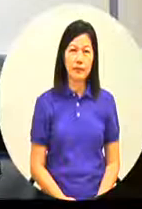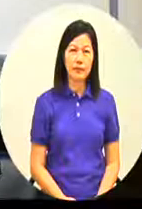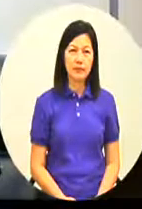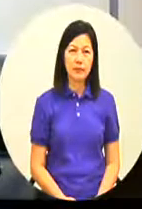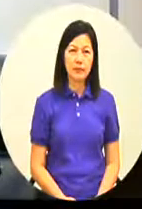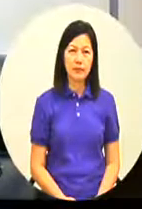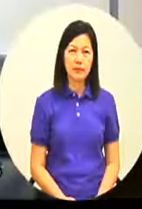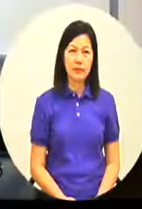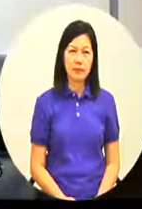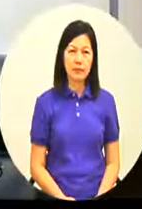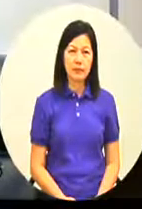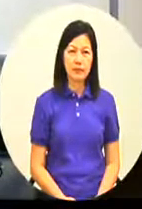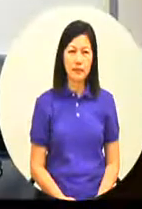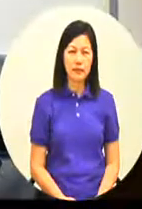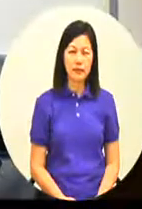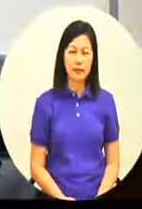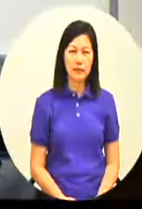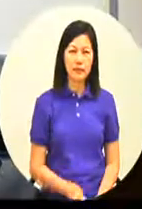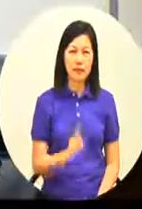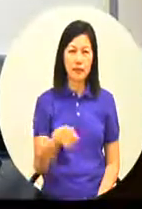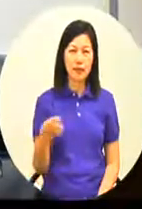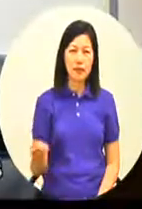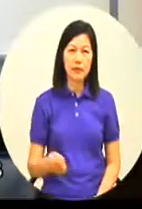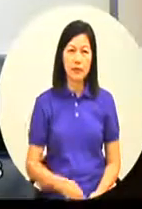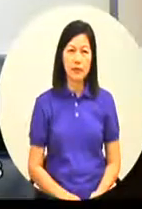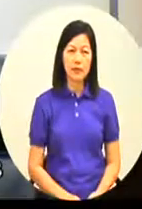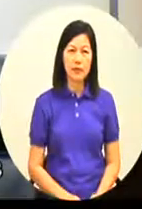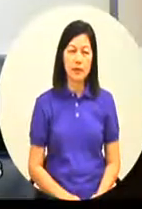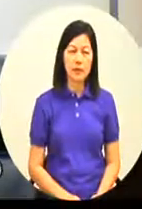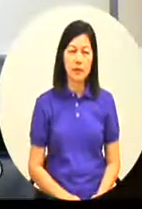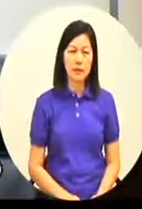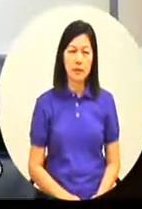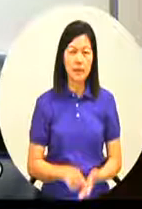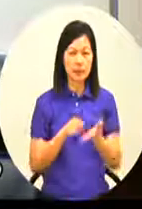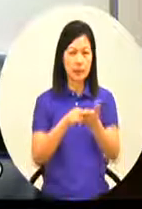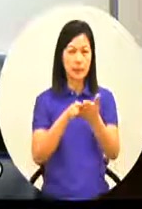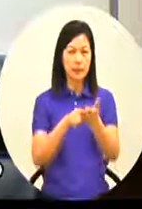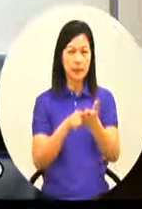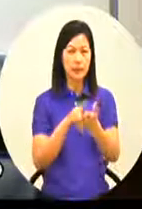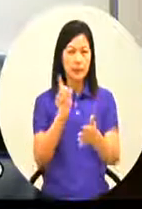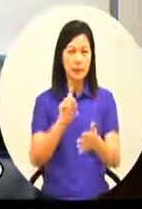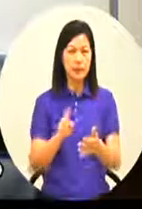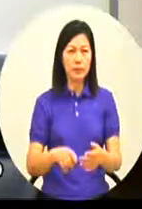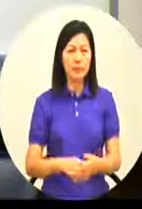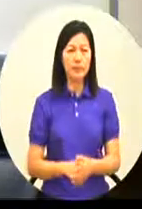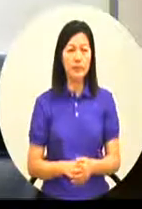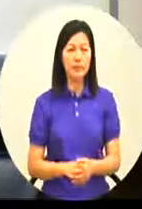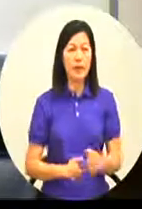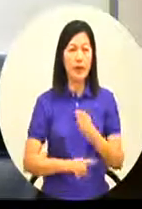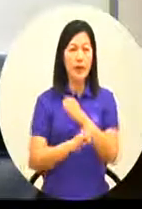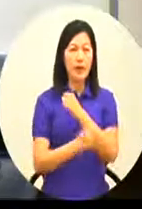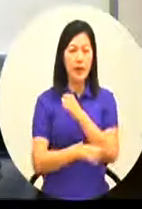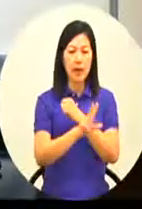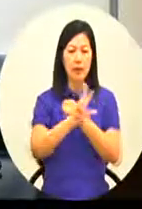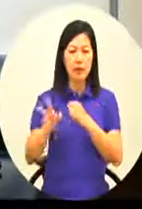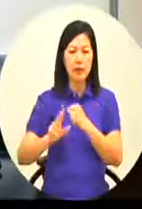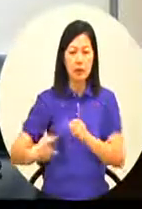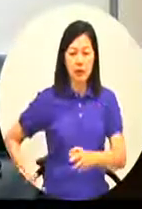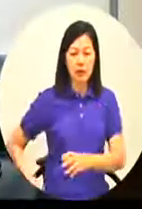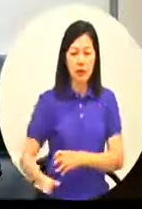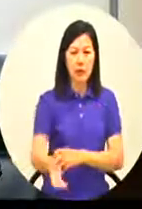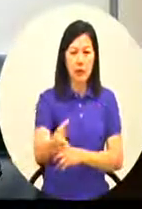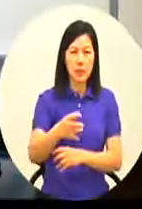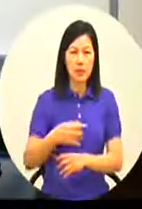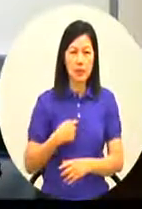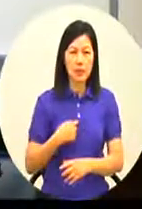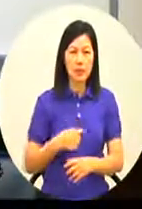坐。然后我接着是我们的陈情案哈，因为法式滚球其实在2009年我们是大运的